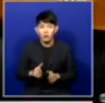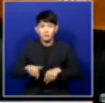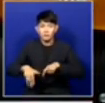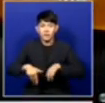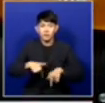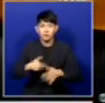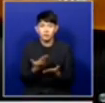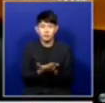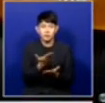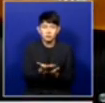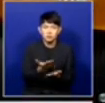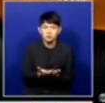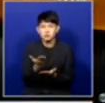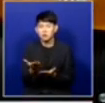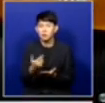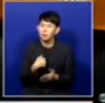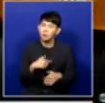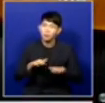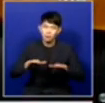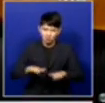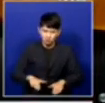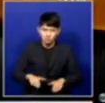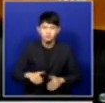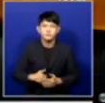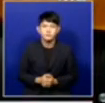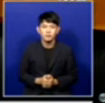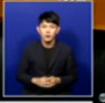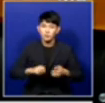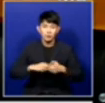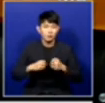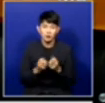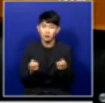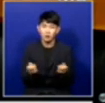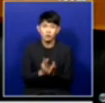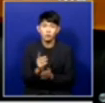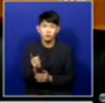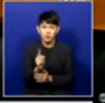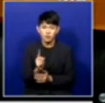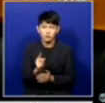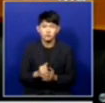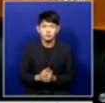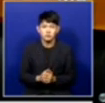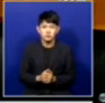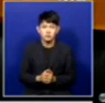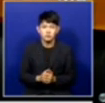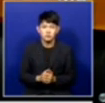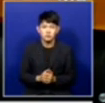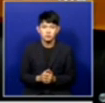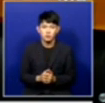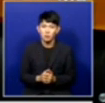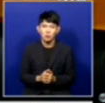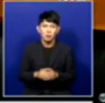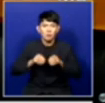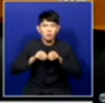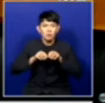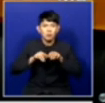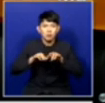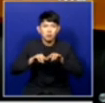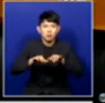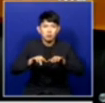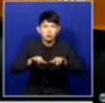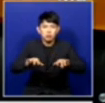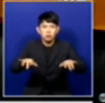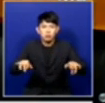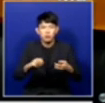ประชาชนในประเทศลดลงซึ่งผลกระทบดังกล่าวนี้ได้เกิดขึ้นเป็นวงกว้างและมีผลกระทบ